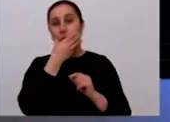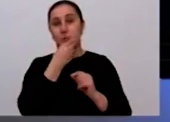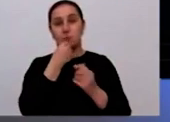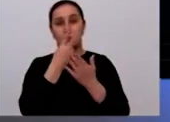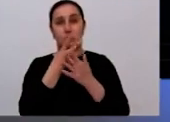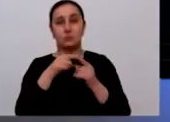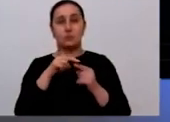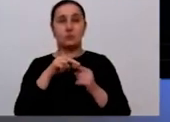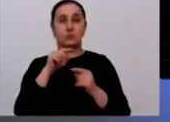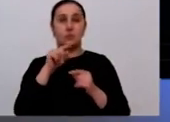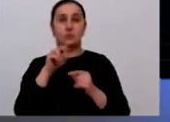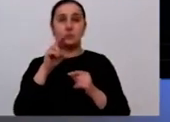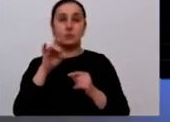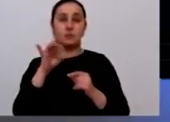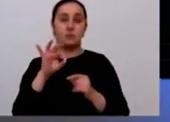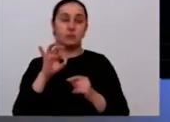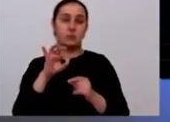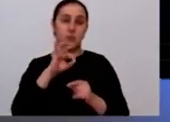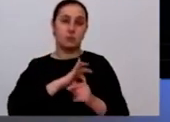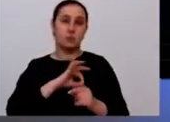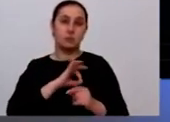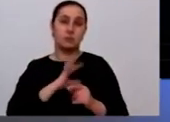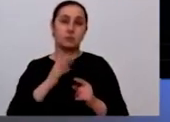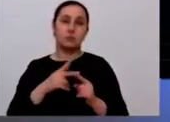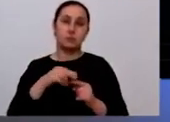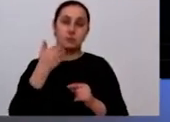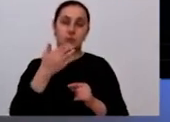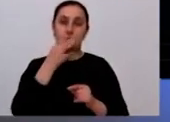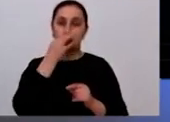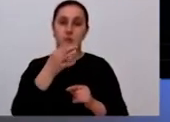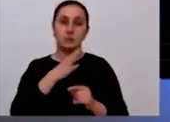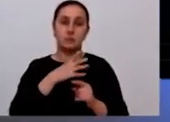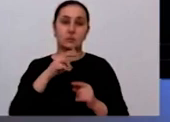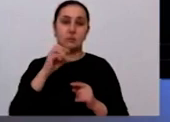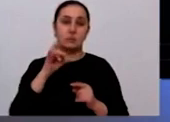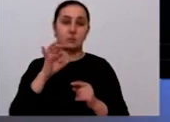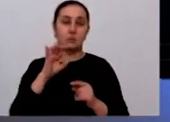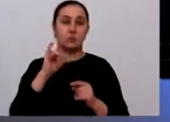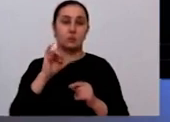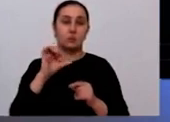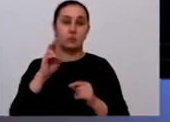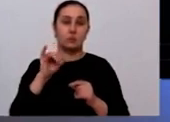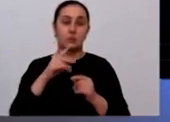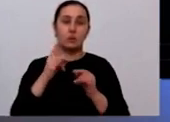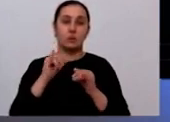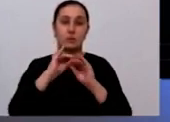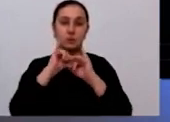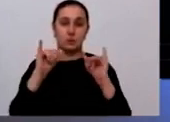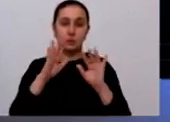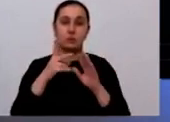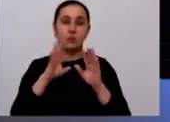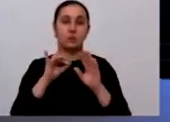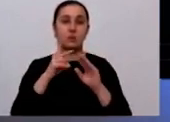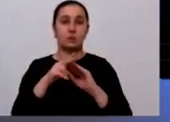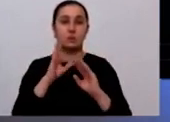uchun Paint Tool, ya'ni Perodan foydalanamiz. Sizlarga aytib o'tgan edim, Pero uskunasi ham yaratadi, ham qirqib